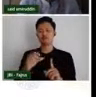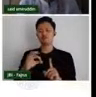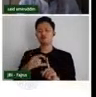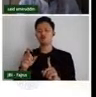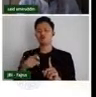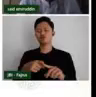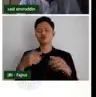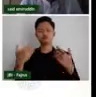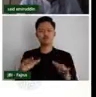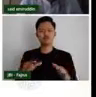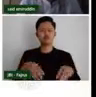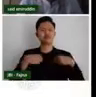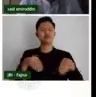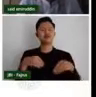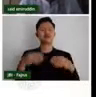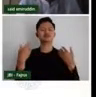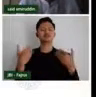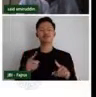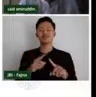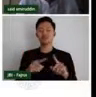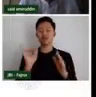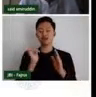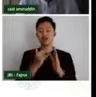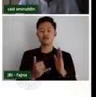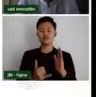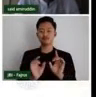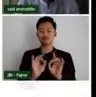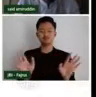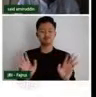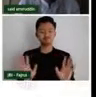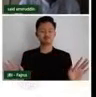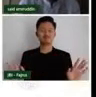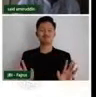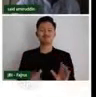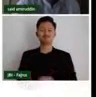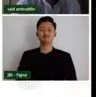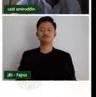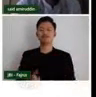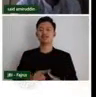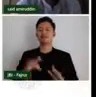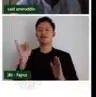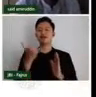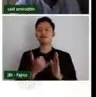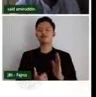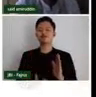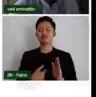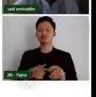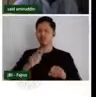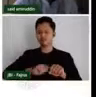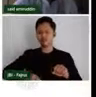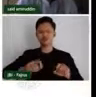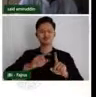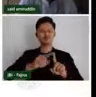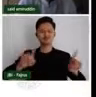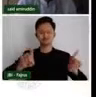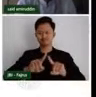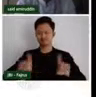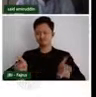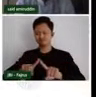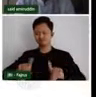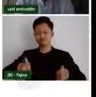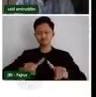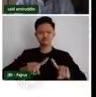diferensiasi, namun di evaluasi tidak kita diferensiasikan. Tapi di evaluasi juga kita diferensiasikan. Artinya kita juga